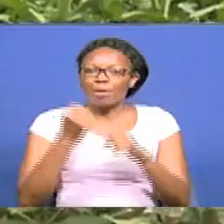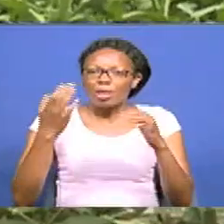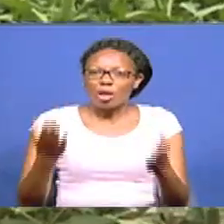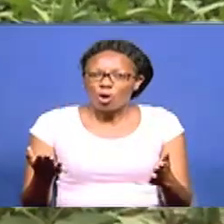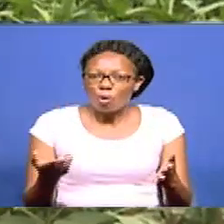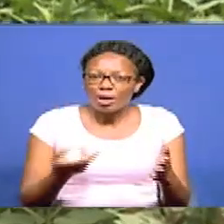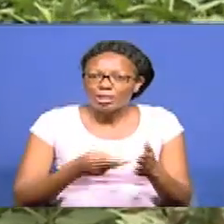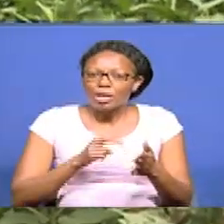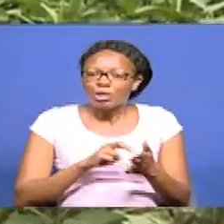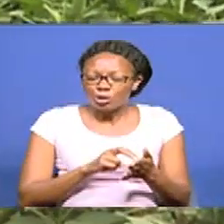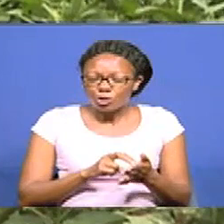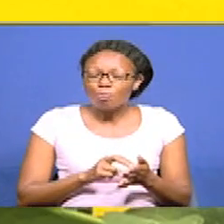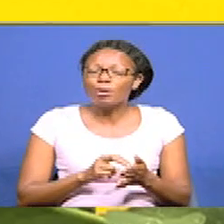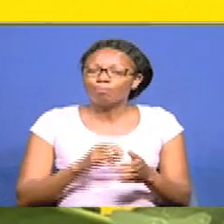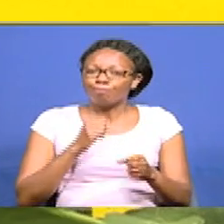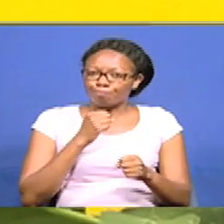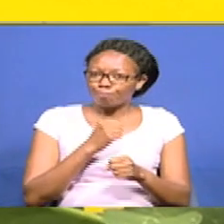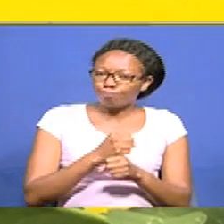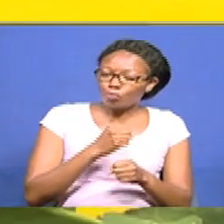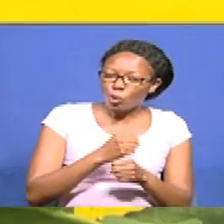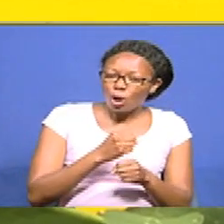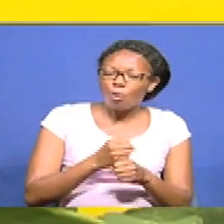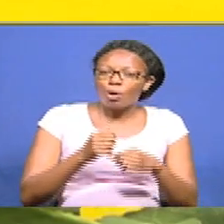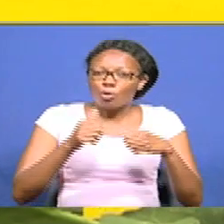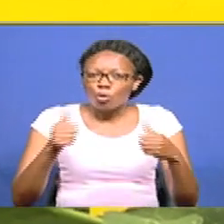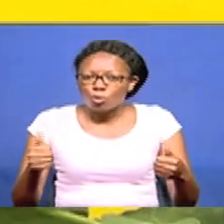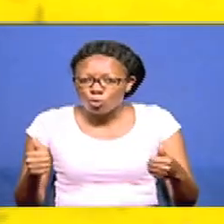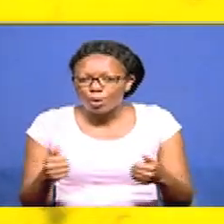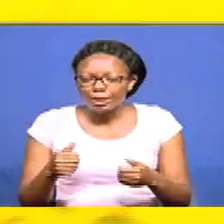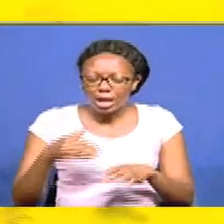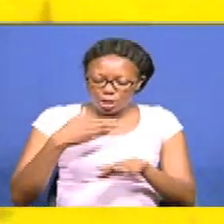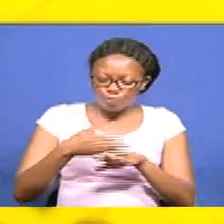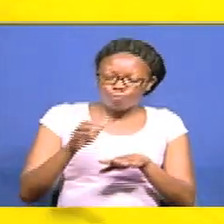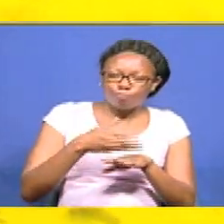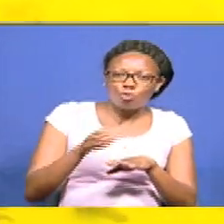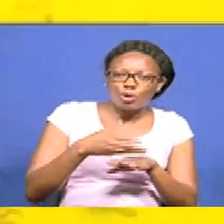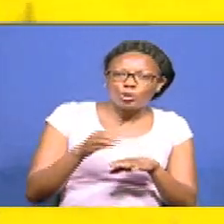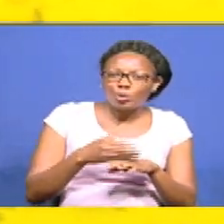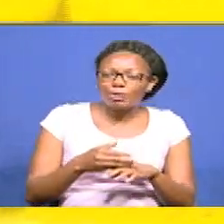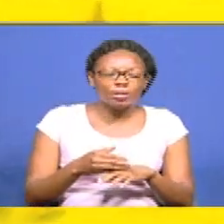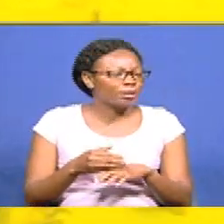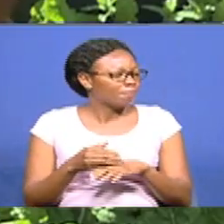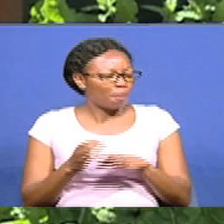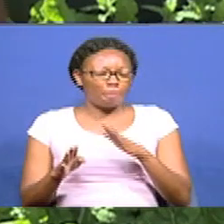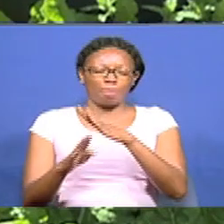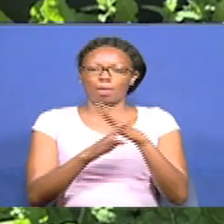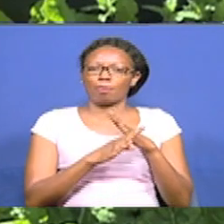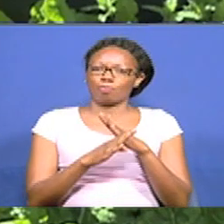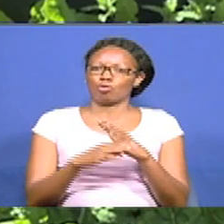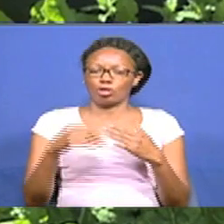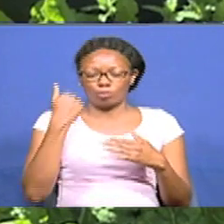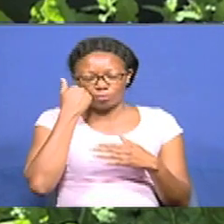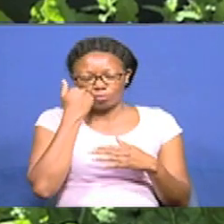Hivyo, lazima uhakikishe hupati hasara kwa kupoteza miche ama mbegu zako kwa wadudu. Kwa hii nyumba